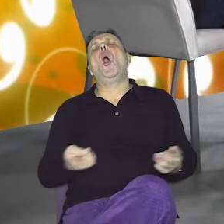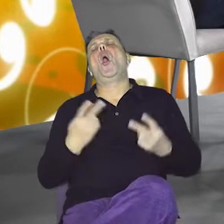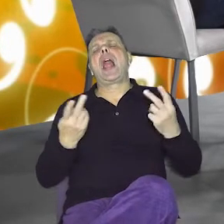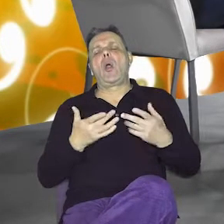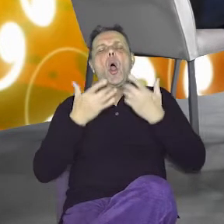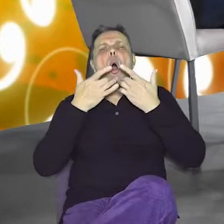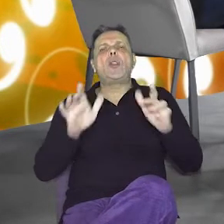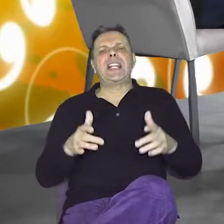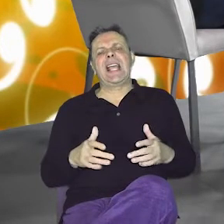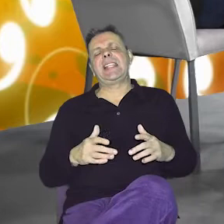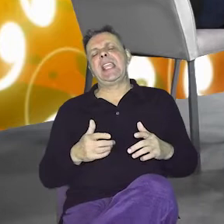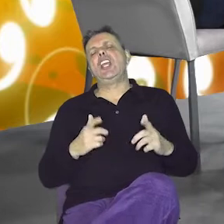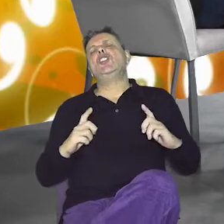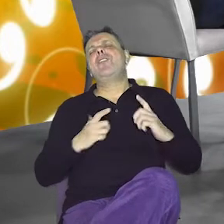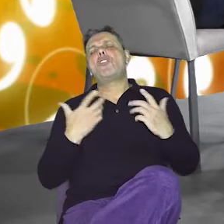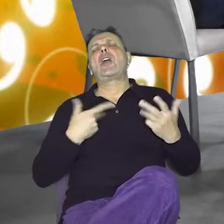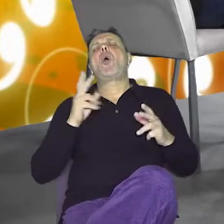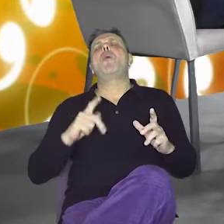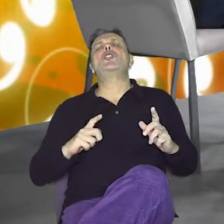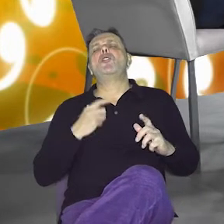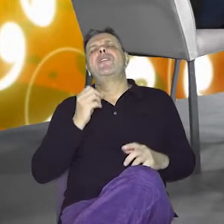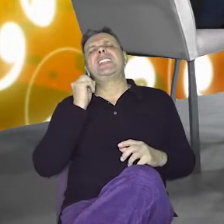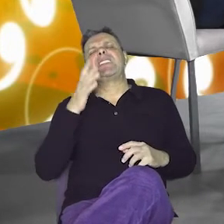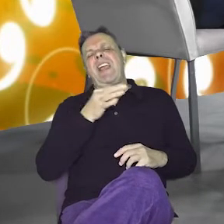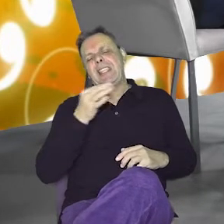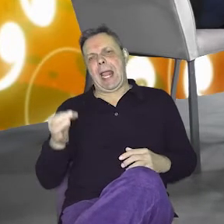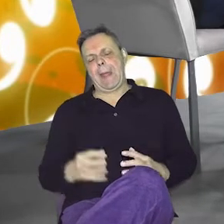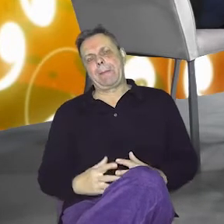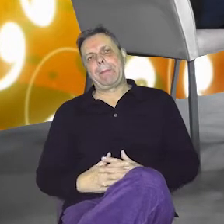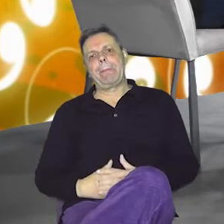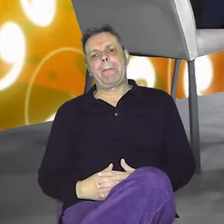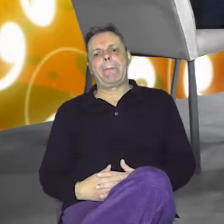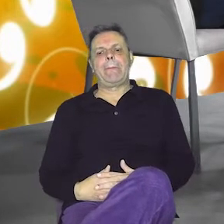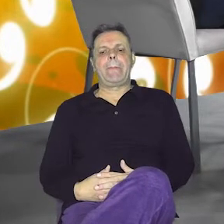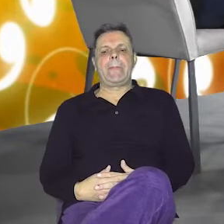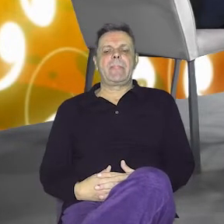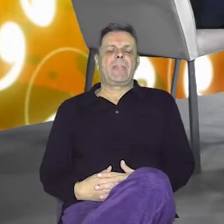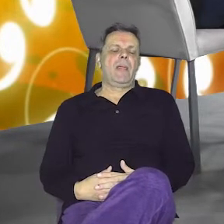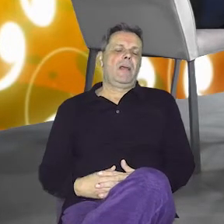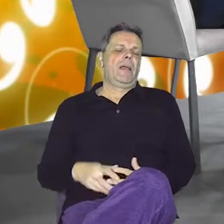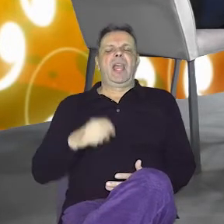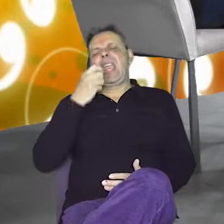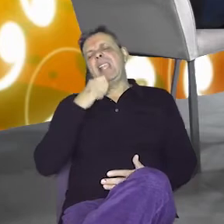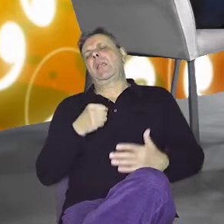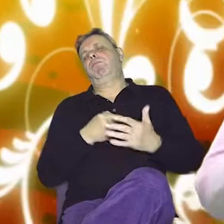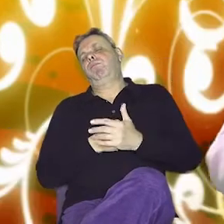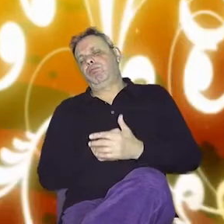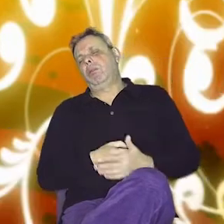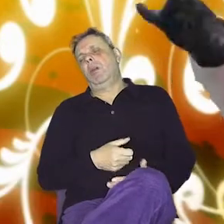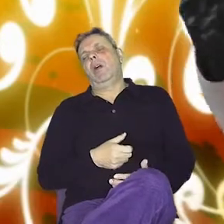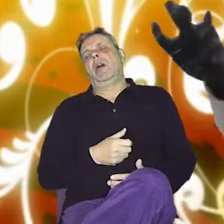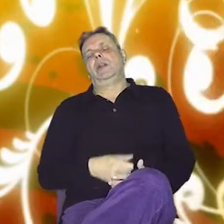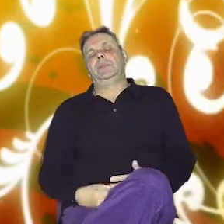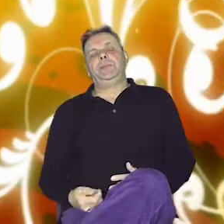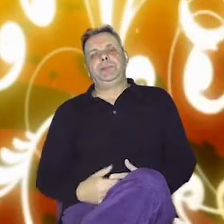olako odricati od života koji možemo živjeti svaki dan olako. Znači, nažderat se i pasti mrtav od tog jela,